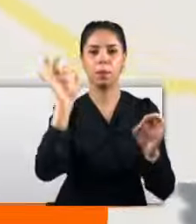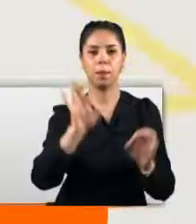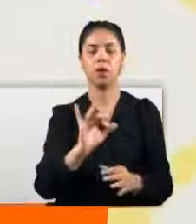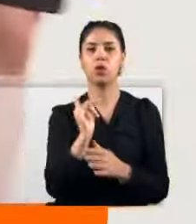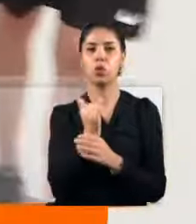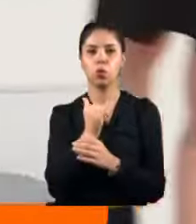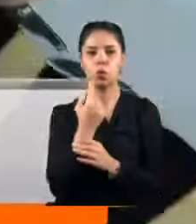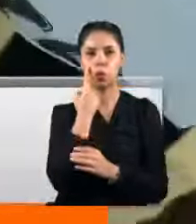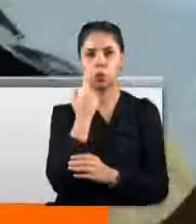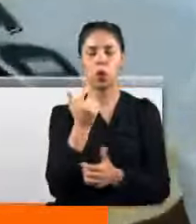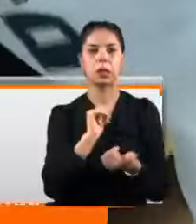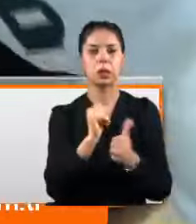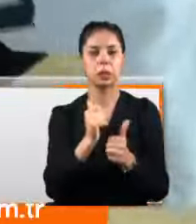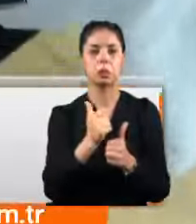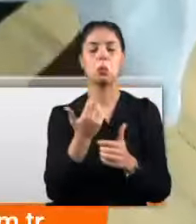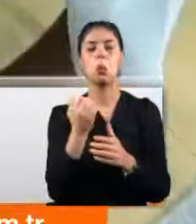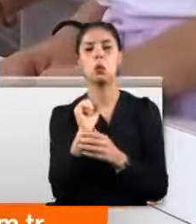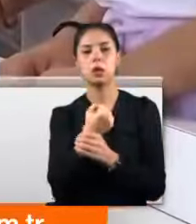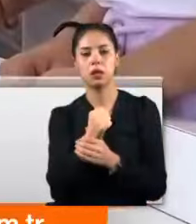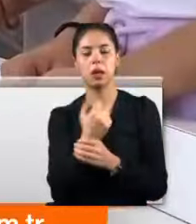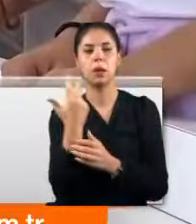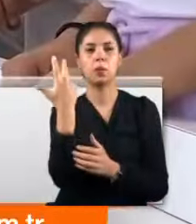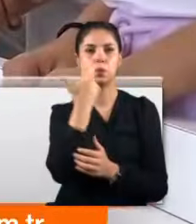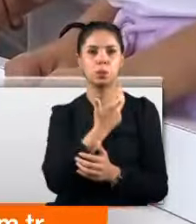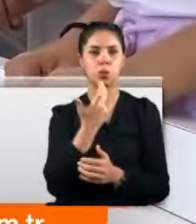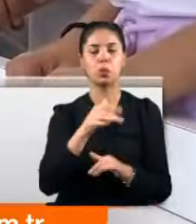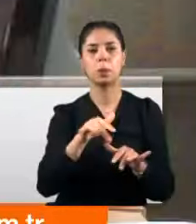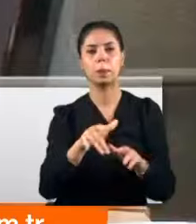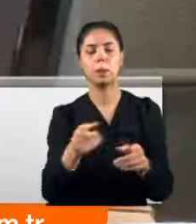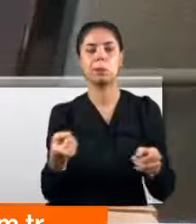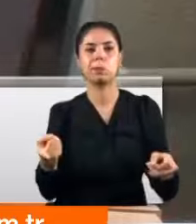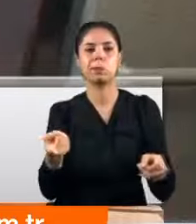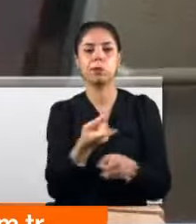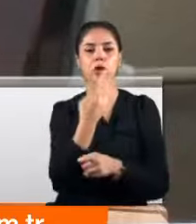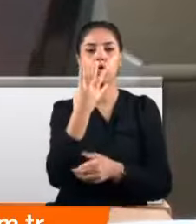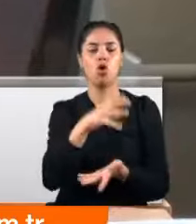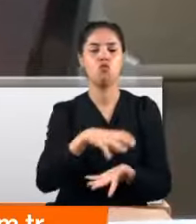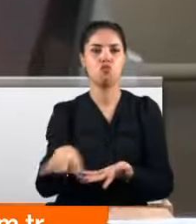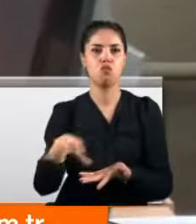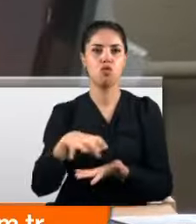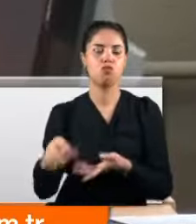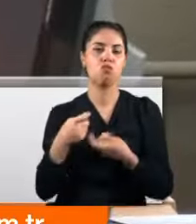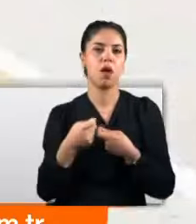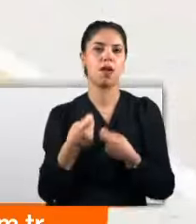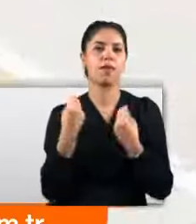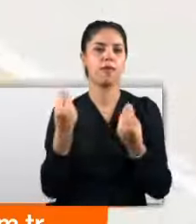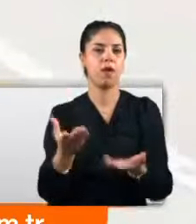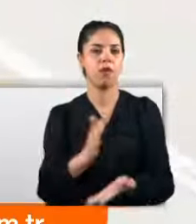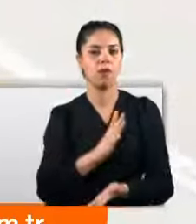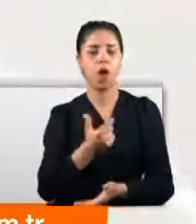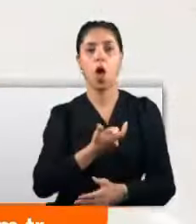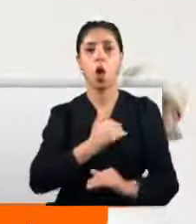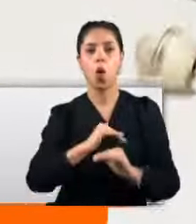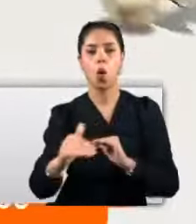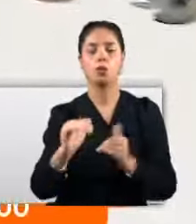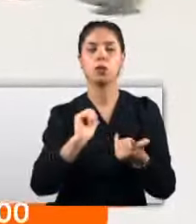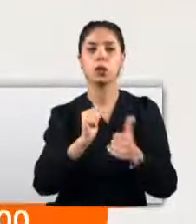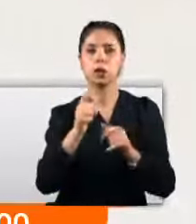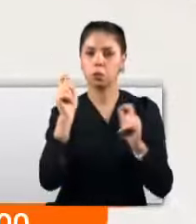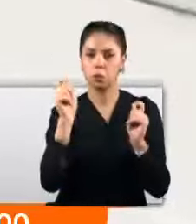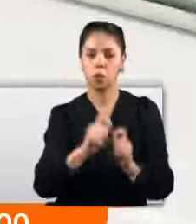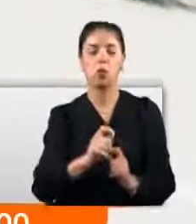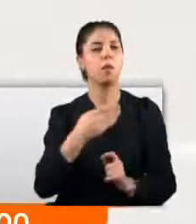kurslarda spor görsel sanatlar müzik ve bilişim olmak üzere dört alanda eğitimler veriliyor öğrencilerin hem spor